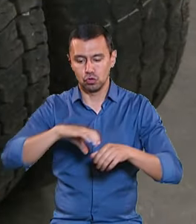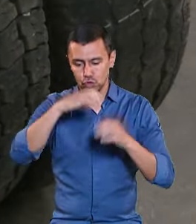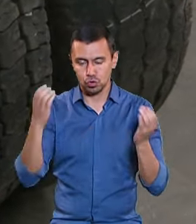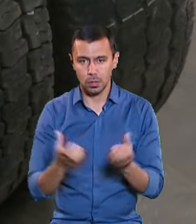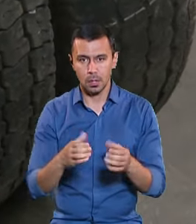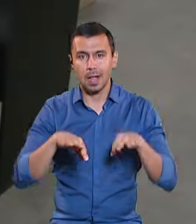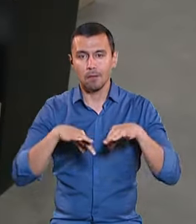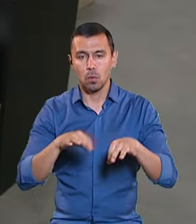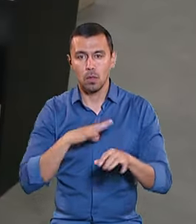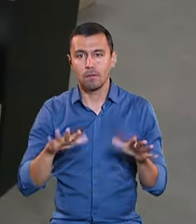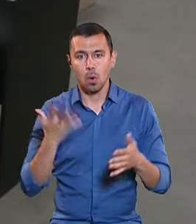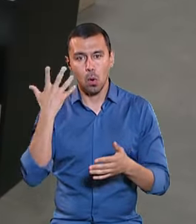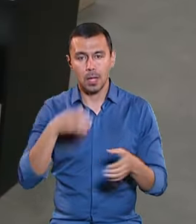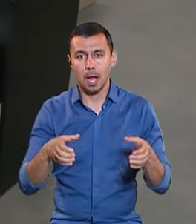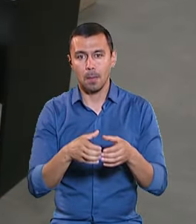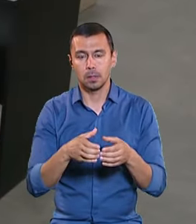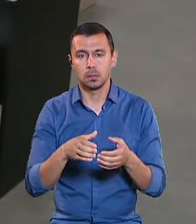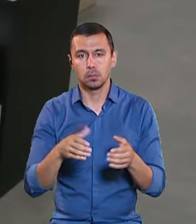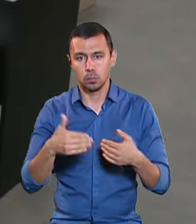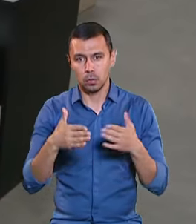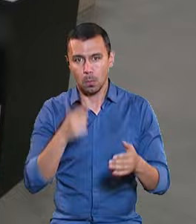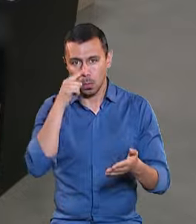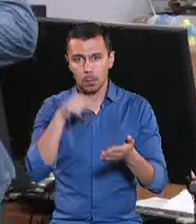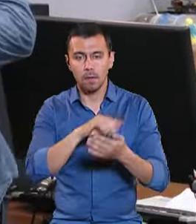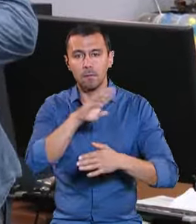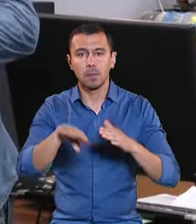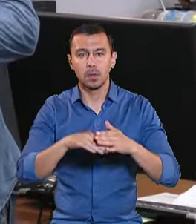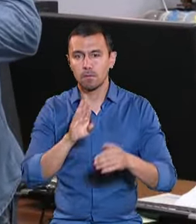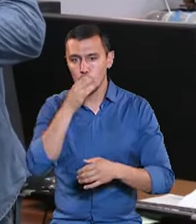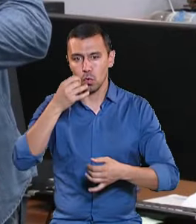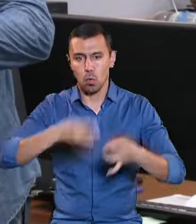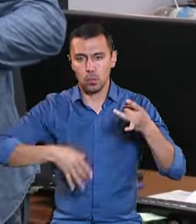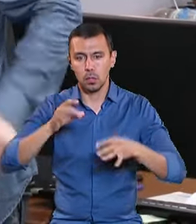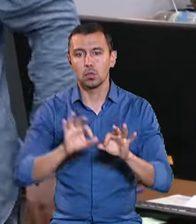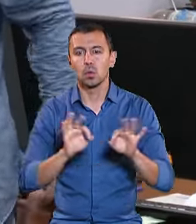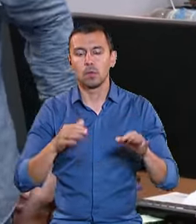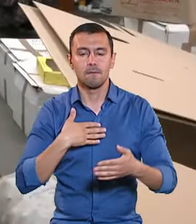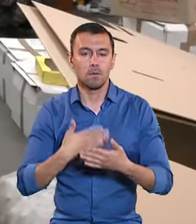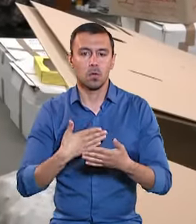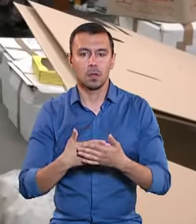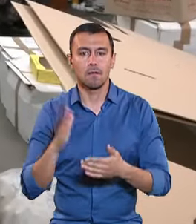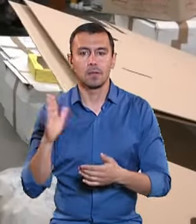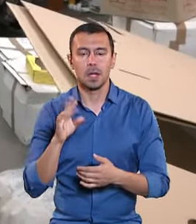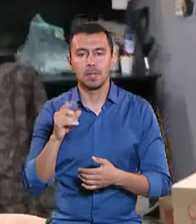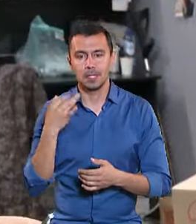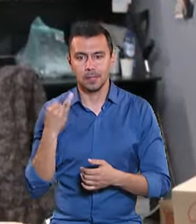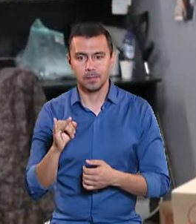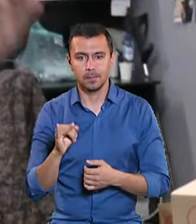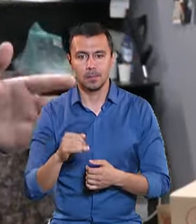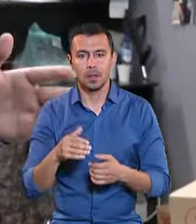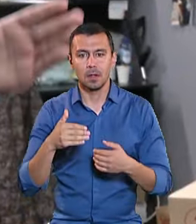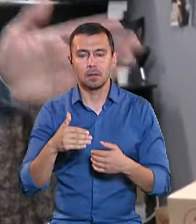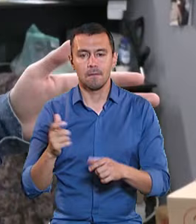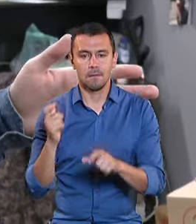авто. Були випадки, коли екіпаж із посилками потрапляв під ворожі обстріли, розповідає волонтер Василь Камінський.